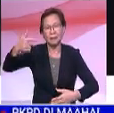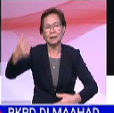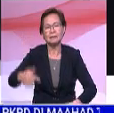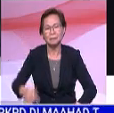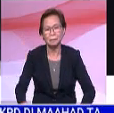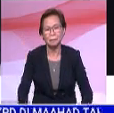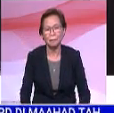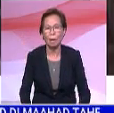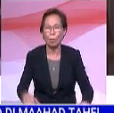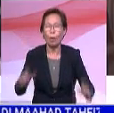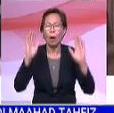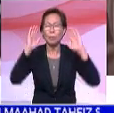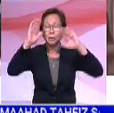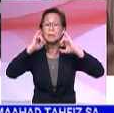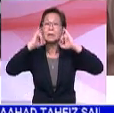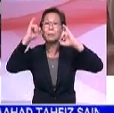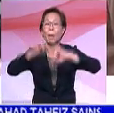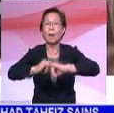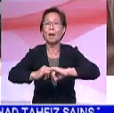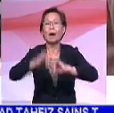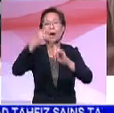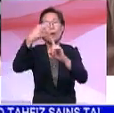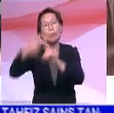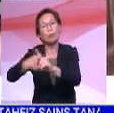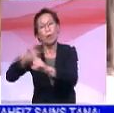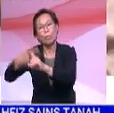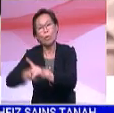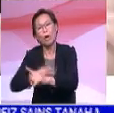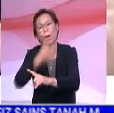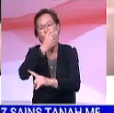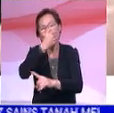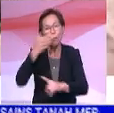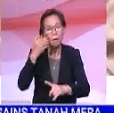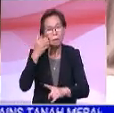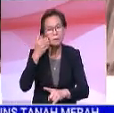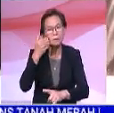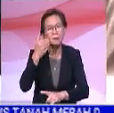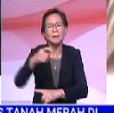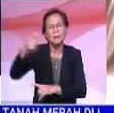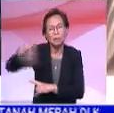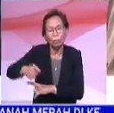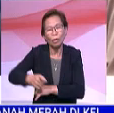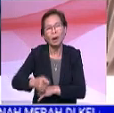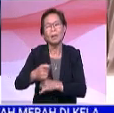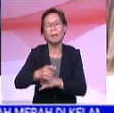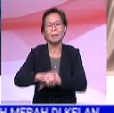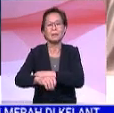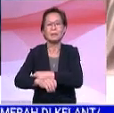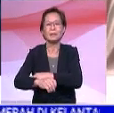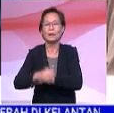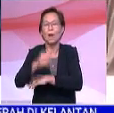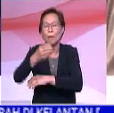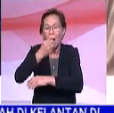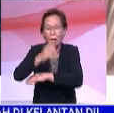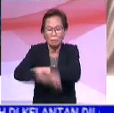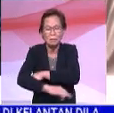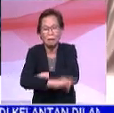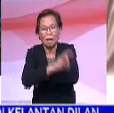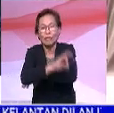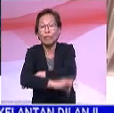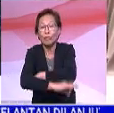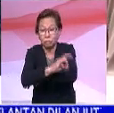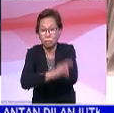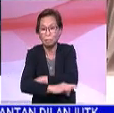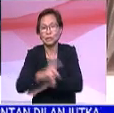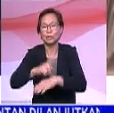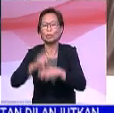ibadah bulan puasa, berterawih, berbuka dan bersahur di rumah sahaja kerana majlis